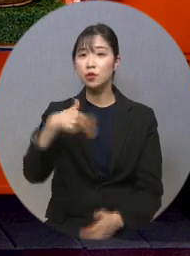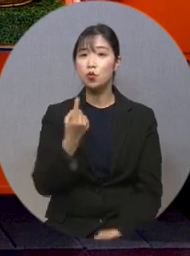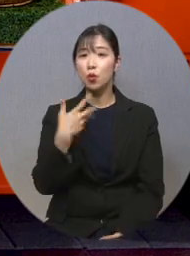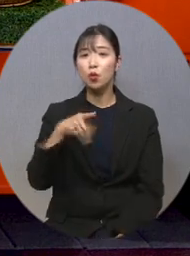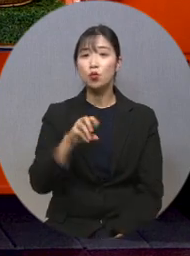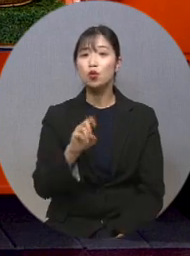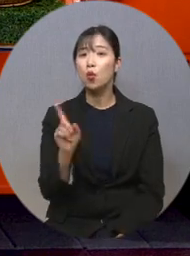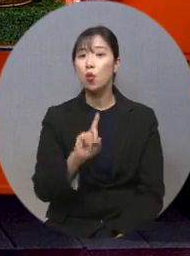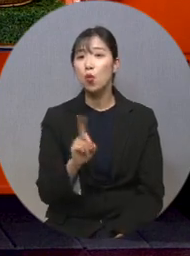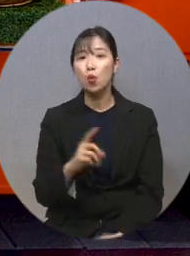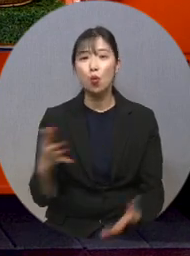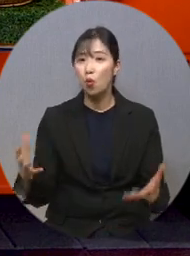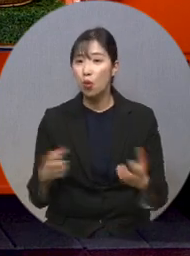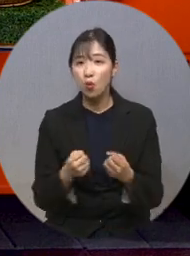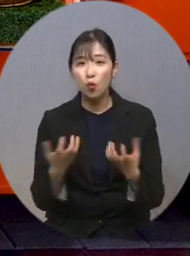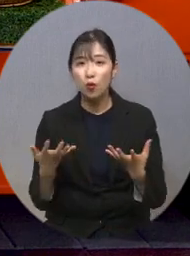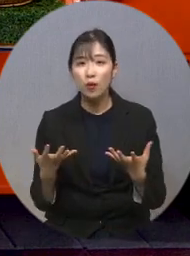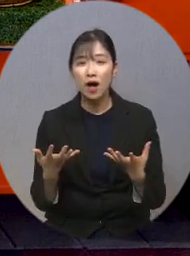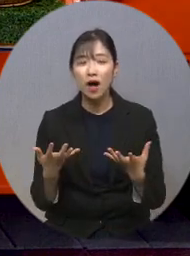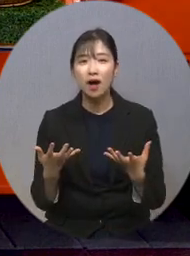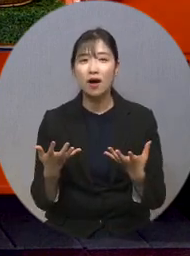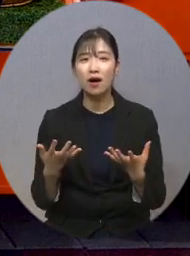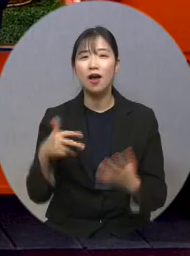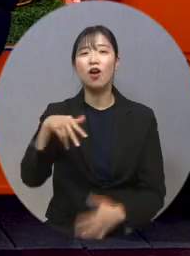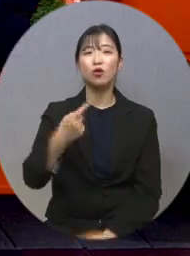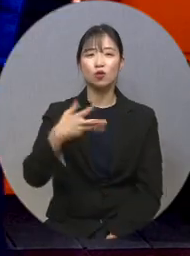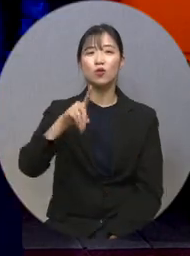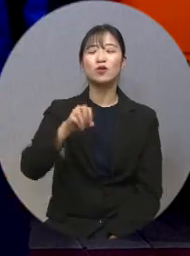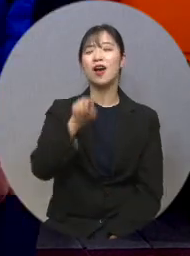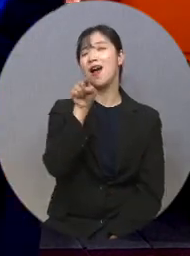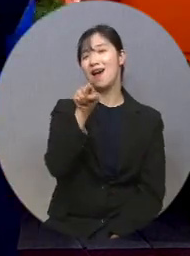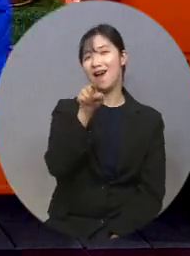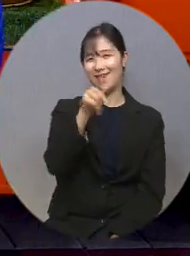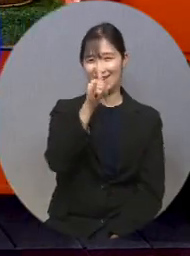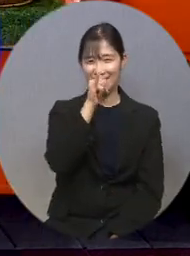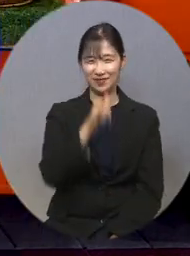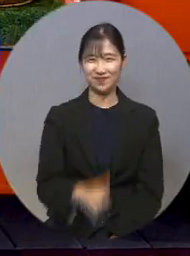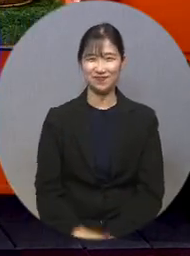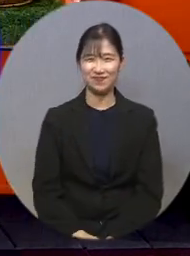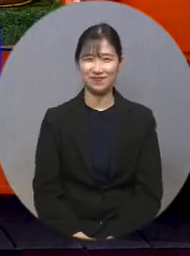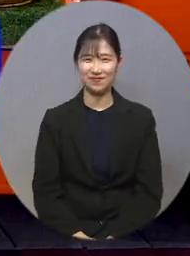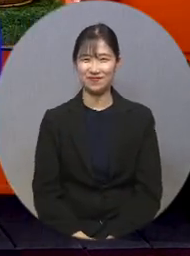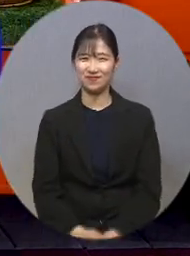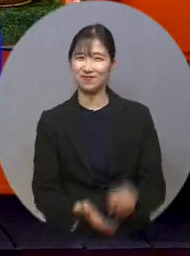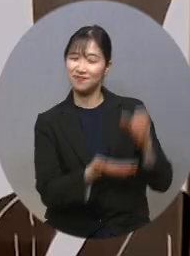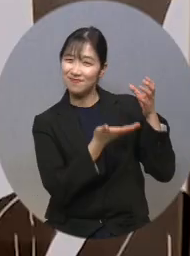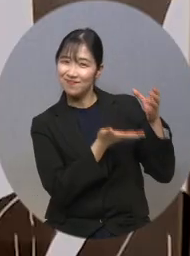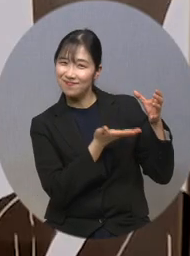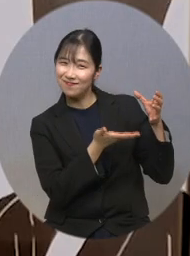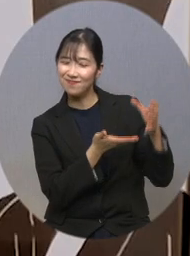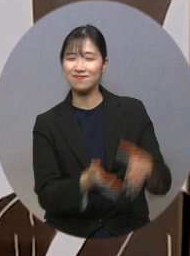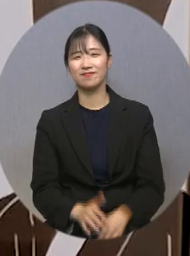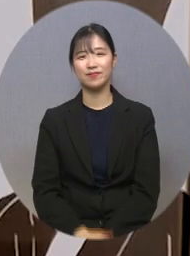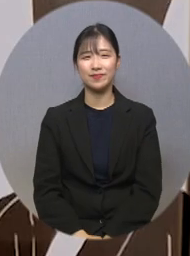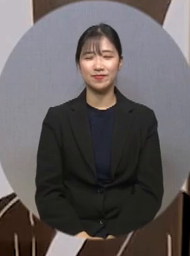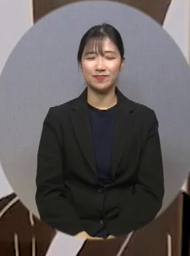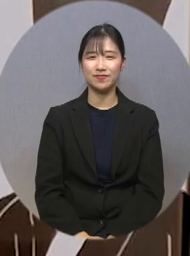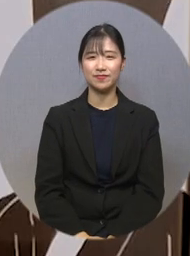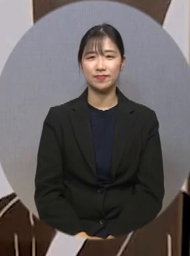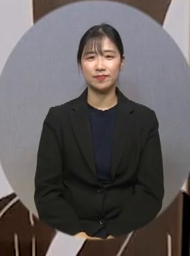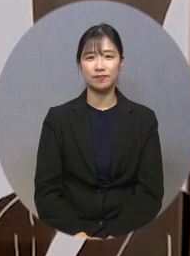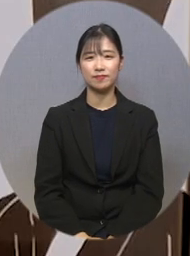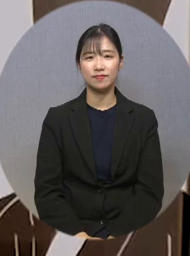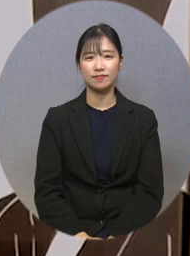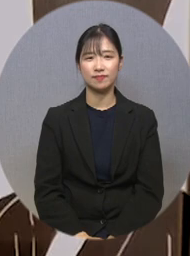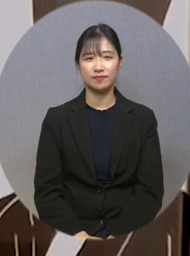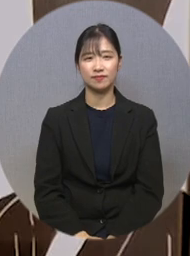조청은 어디 가고? 조청은 어 여기 있었던 아 예, 여기 있죠. 예. 와서 여기서 나와. 이야 네.